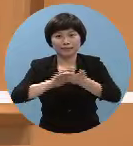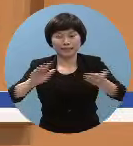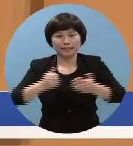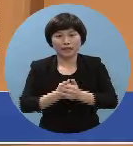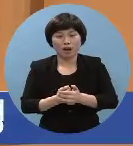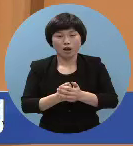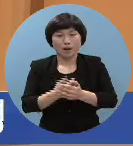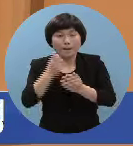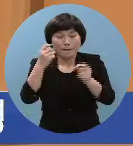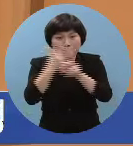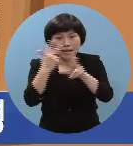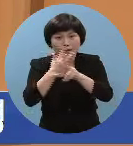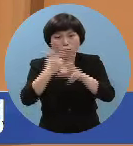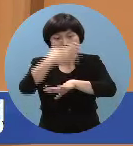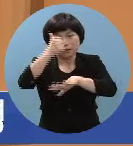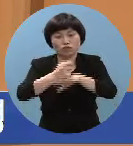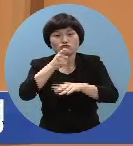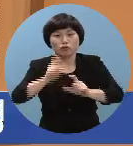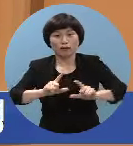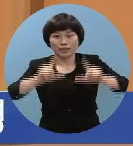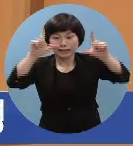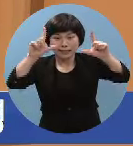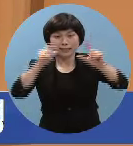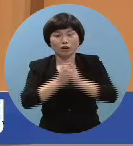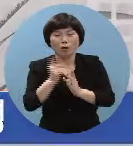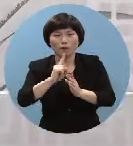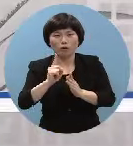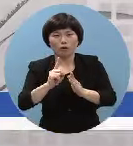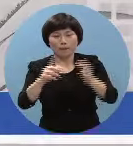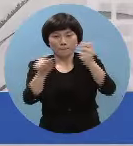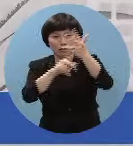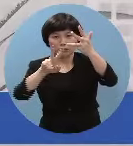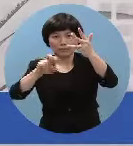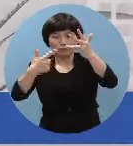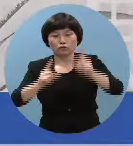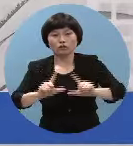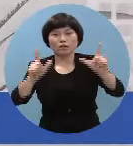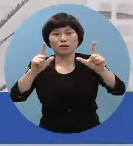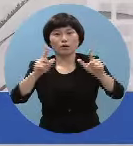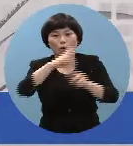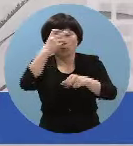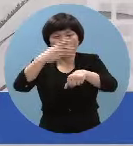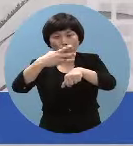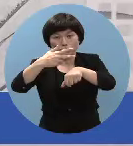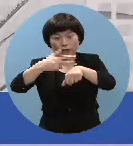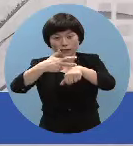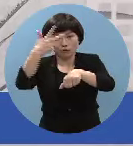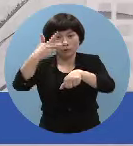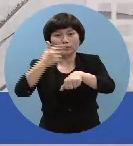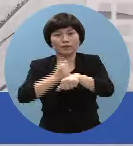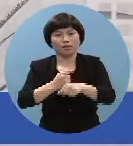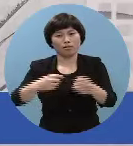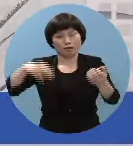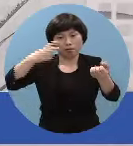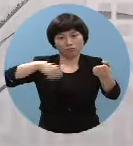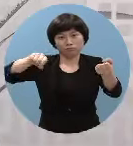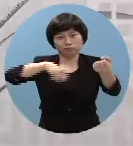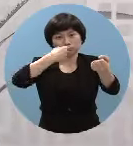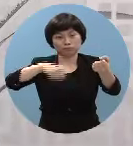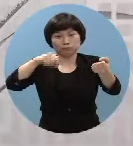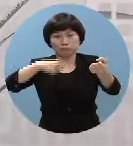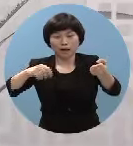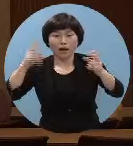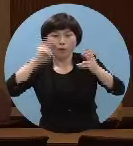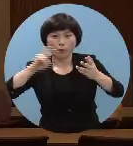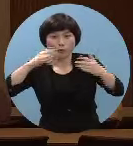매월 마지막 주 수요일은 문화가 있는 날입니다. 이번 달에는 26일 오후 7시에 현악 사중주 공연이 개최됩니다.